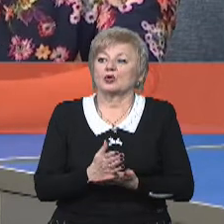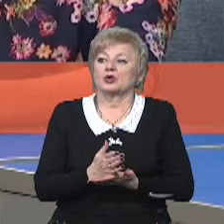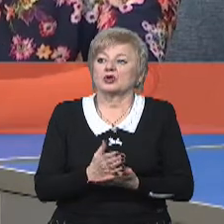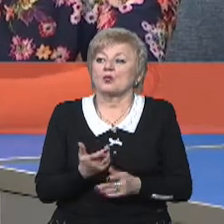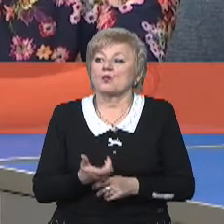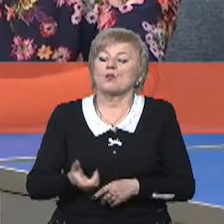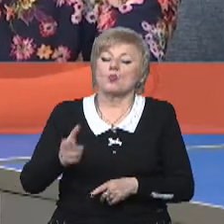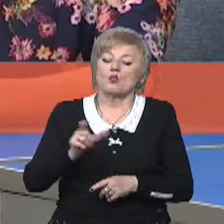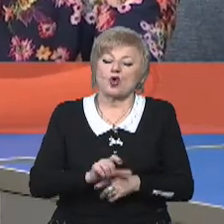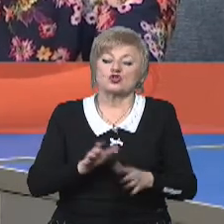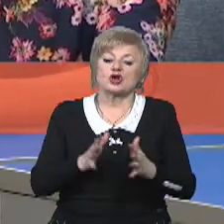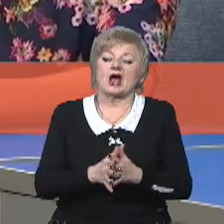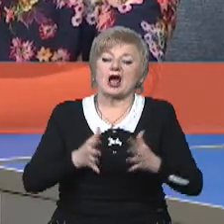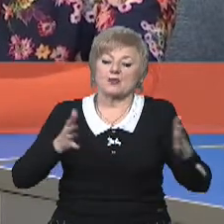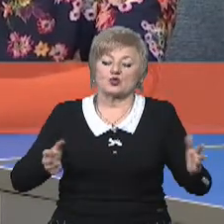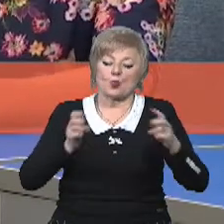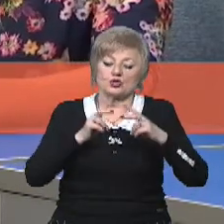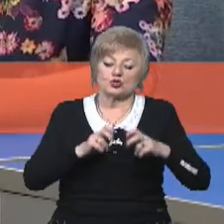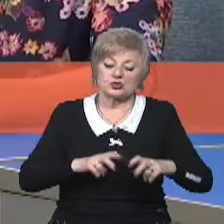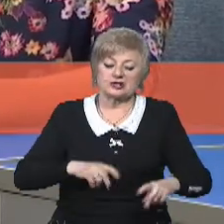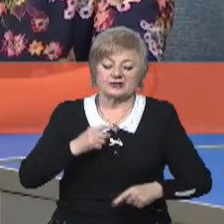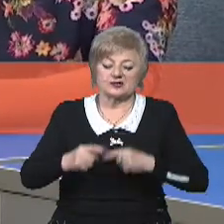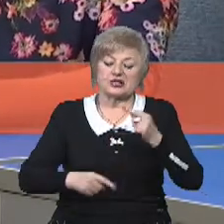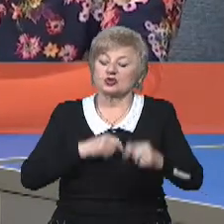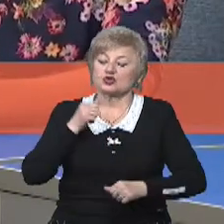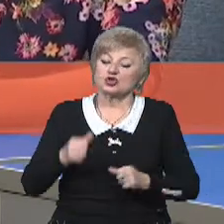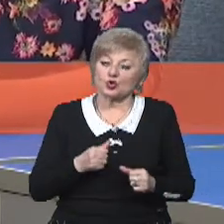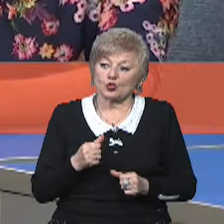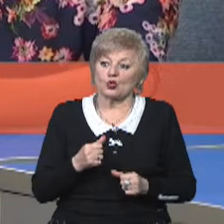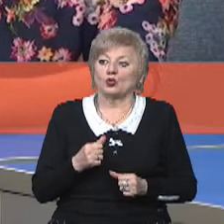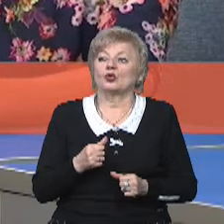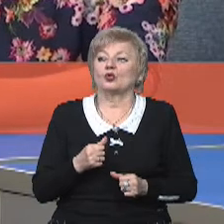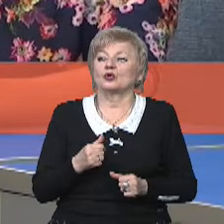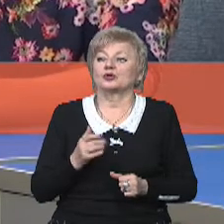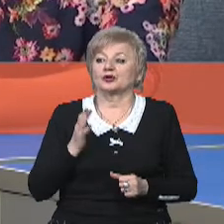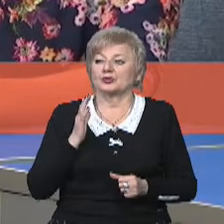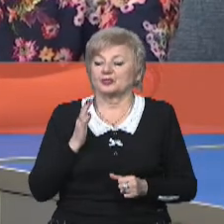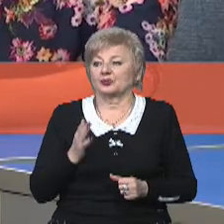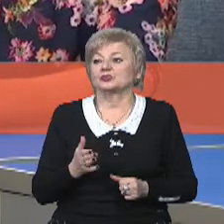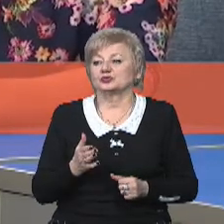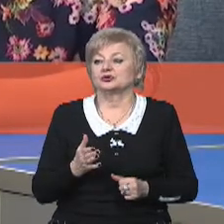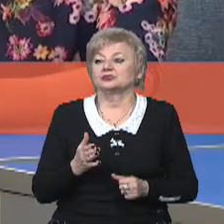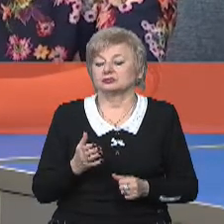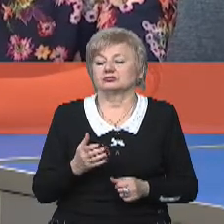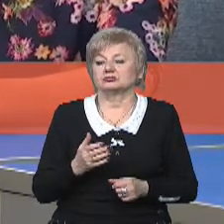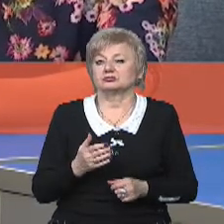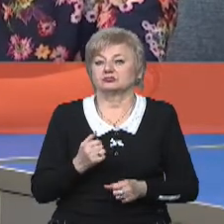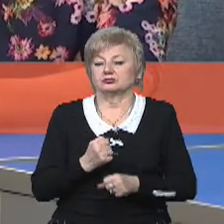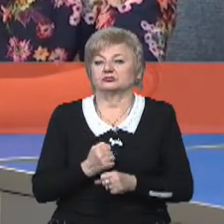плануємо мати більші об'єми досліджень наступного року, але про це, я думаю, ми будемо готові комунікувати пізніше.